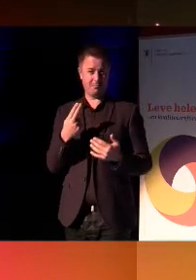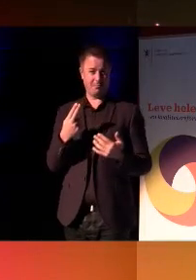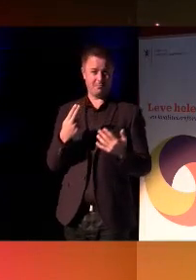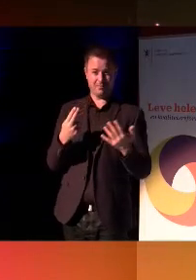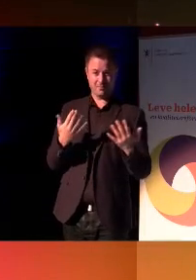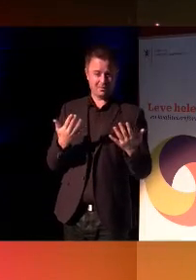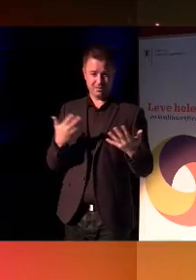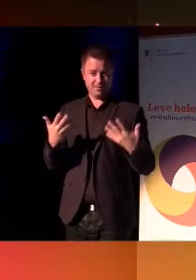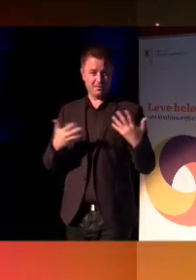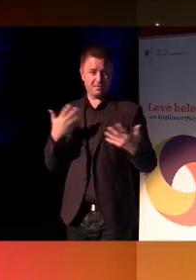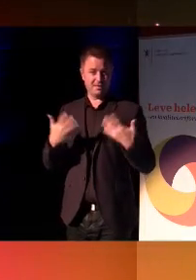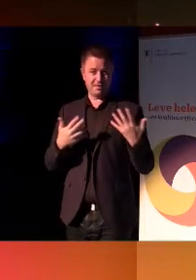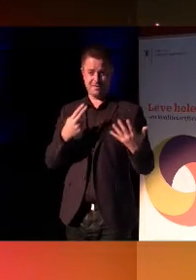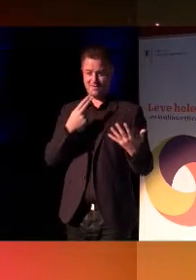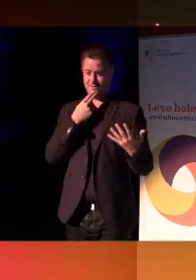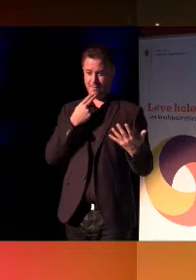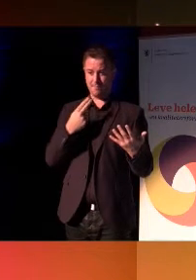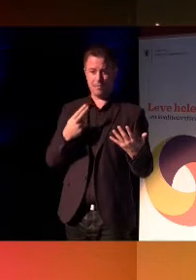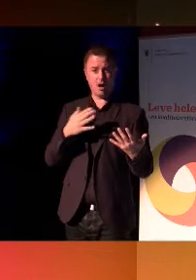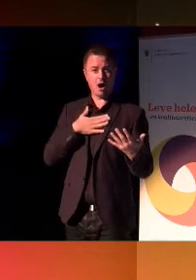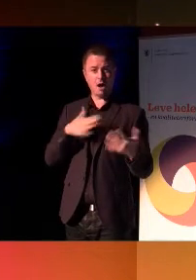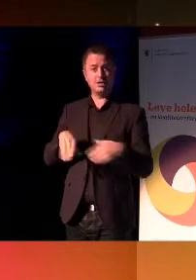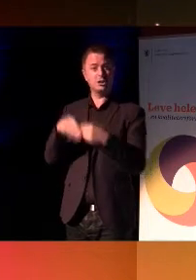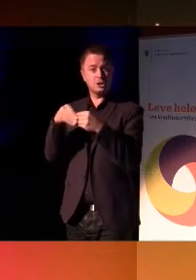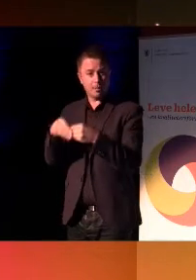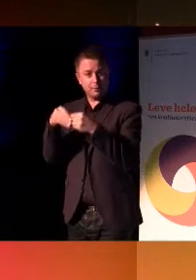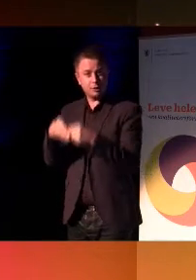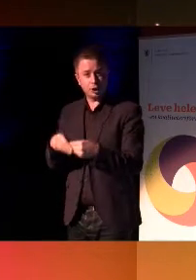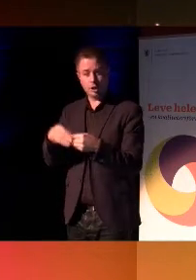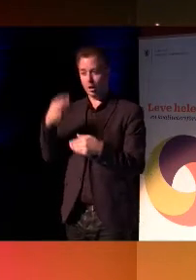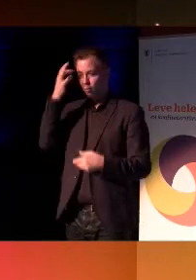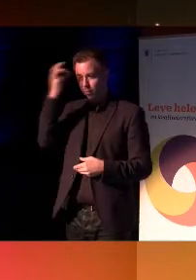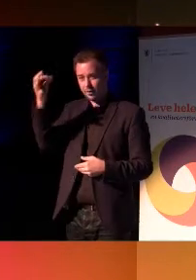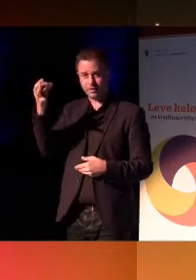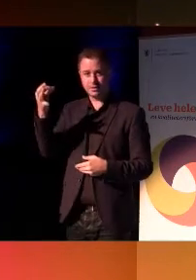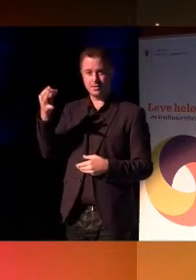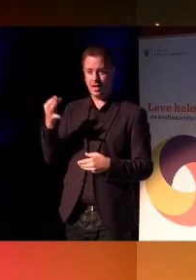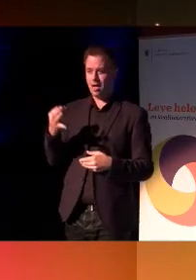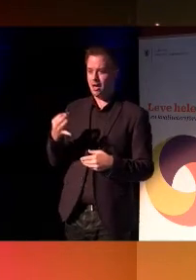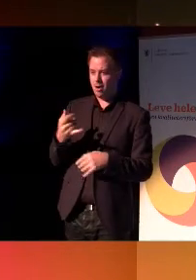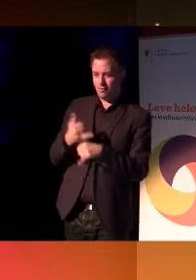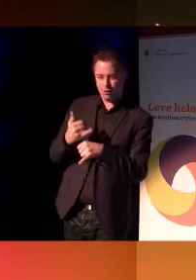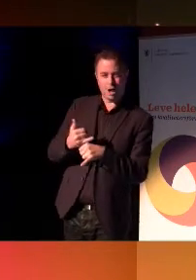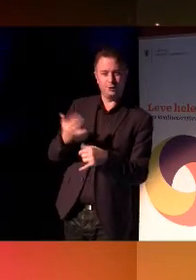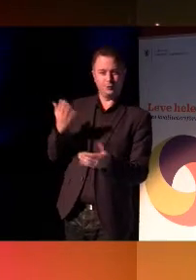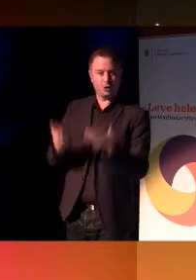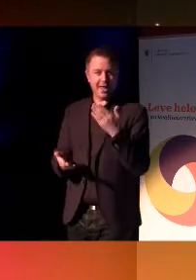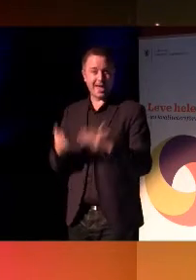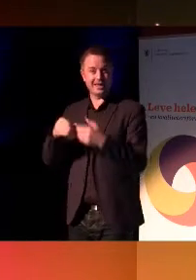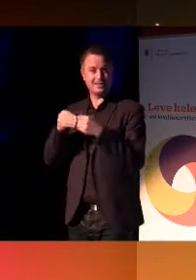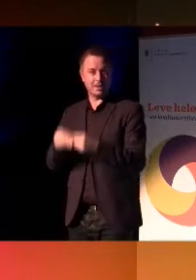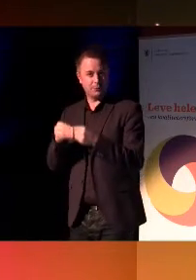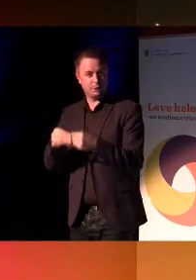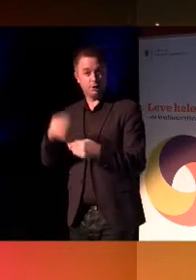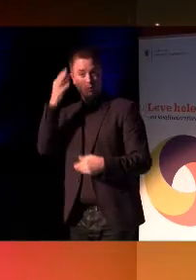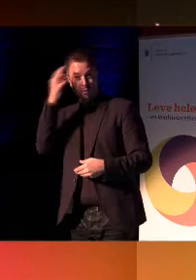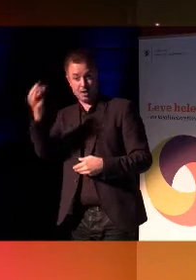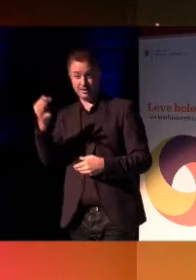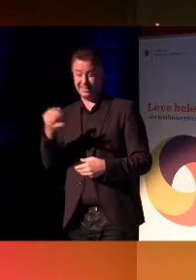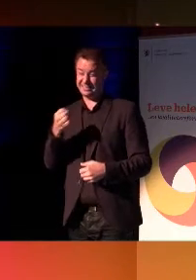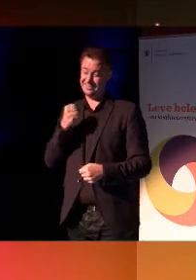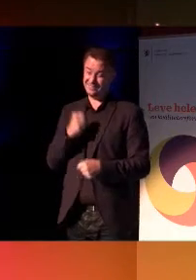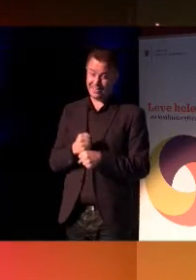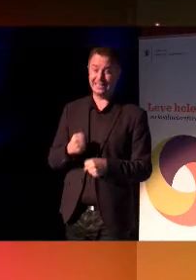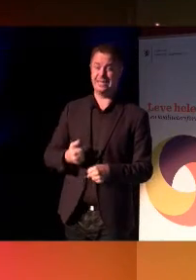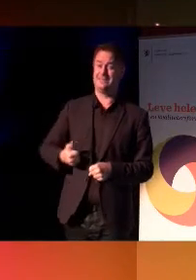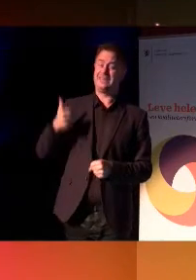type, hvem som har samtype kompetanse og hvordan dette skal vurderes. For det jo et helt kjernepunkt, dette et legefaglig tungt ansvar